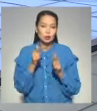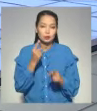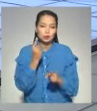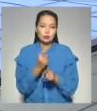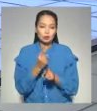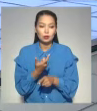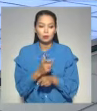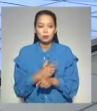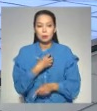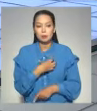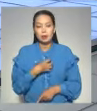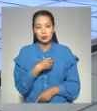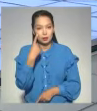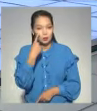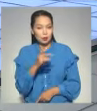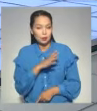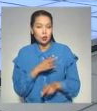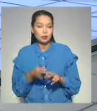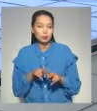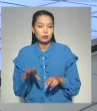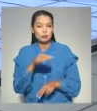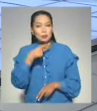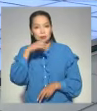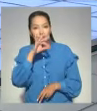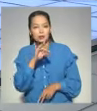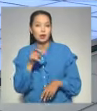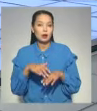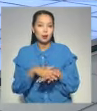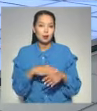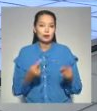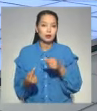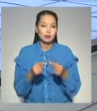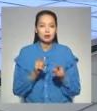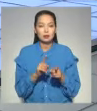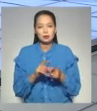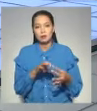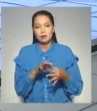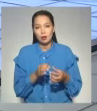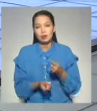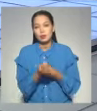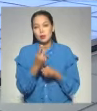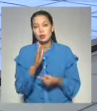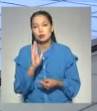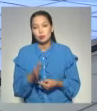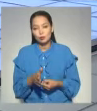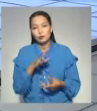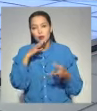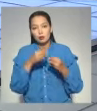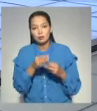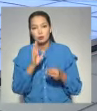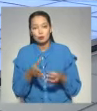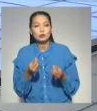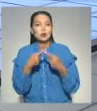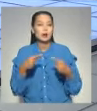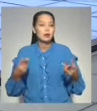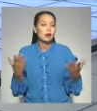бермеу маңызды екенін айтты. Сонда ғана тәртіп сақшысы мен халық арасында мызғымас байланыс орнайды. Келелі жиында тағы қандай